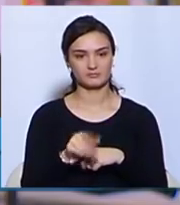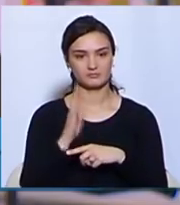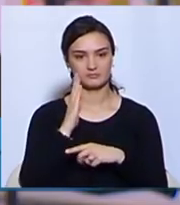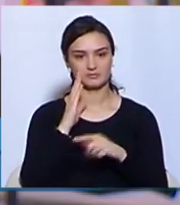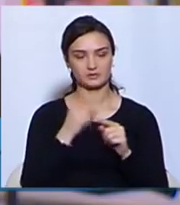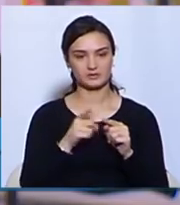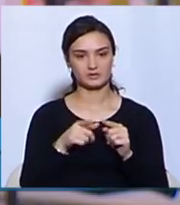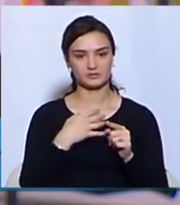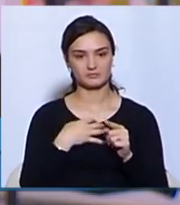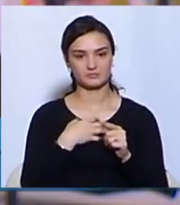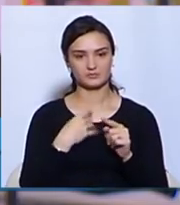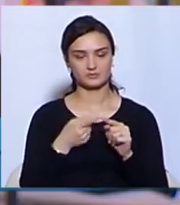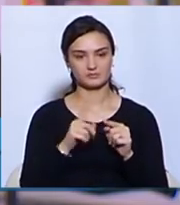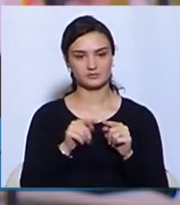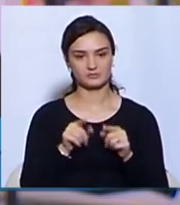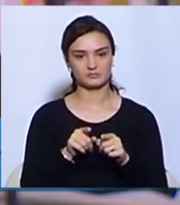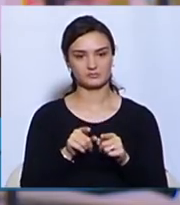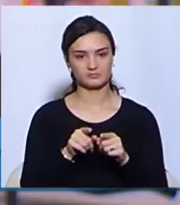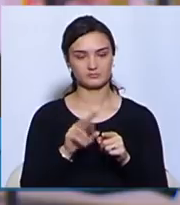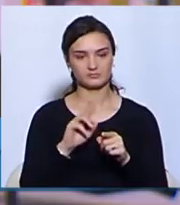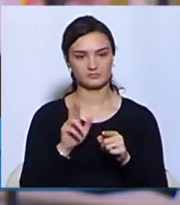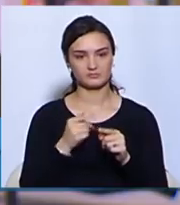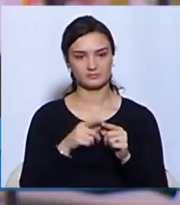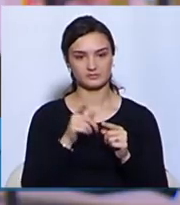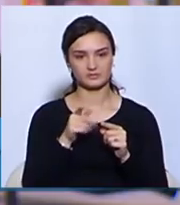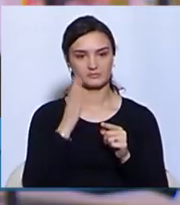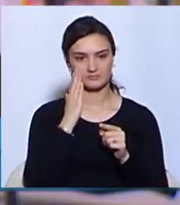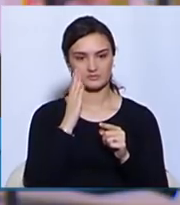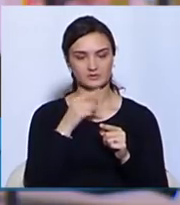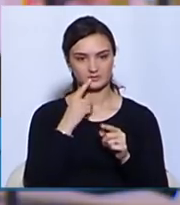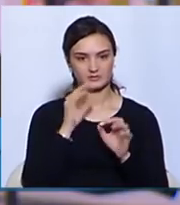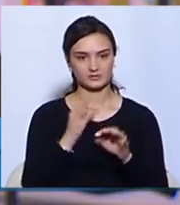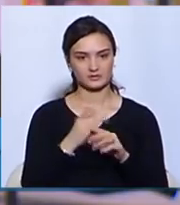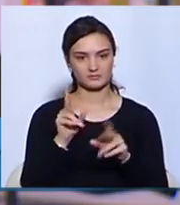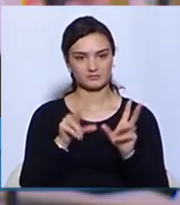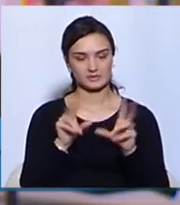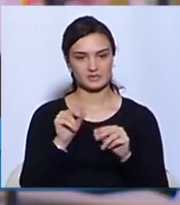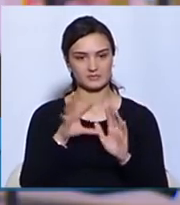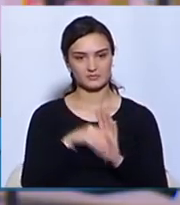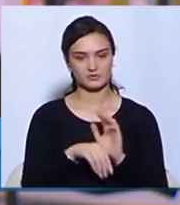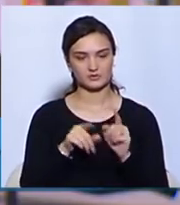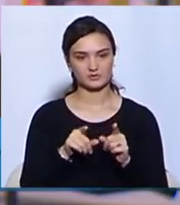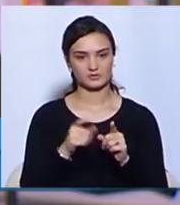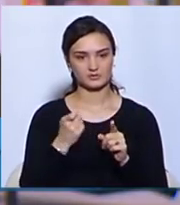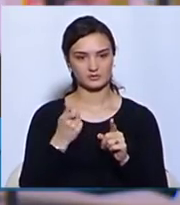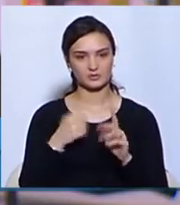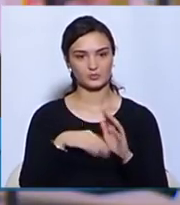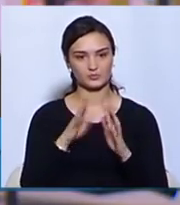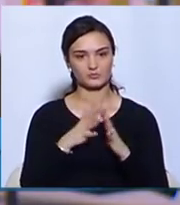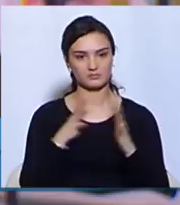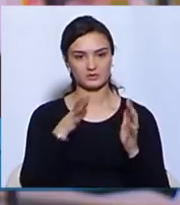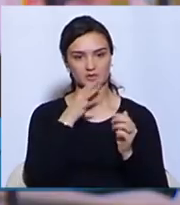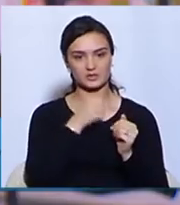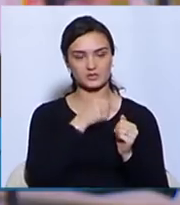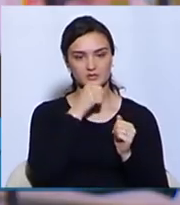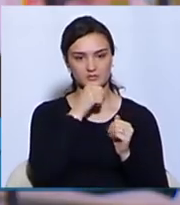მართლაც აქტუალურია და მიტომ. და თქვენ მართალი ხართ. პრინციპში ცოტა უფრო მეტ